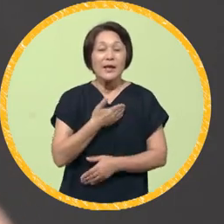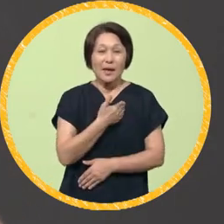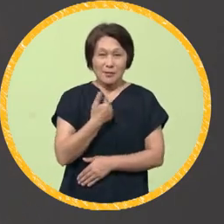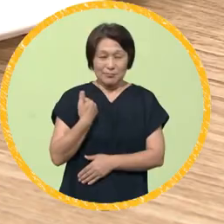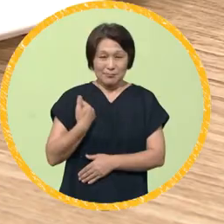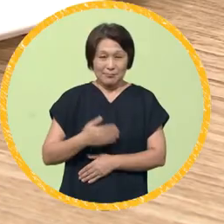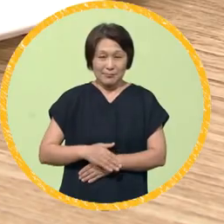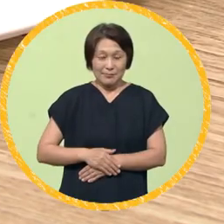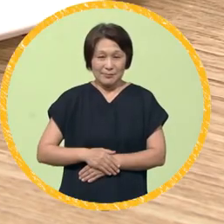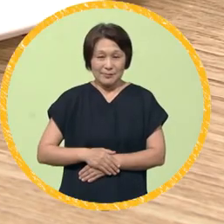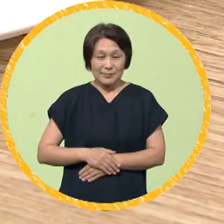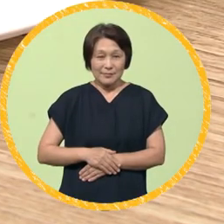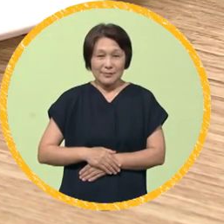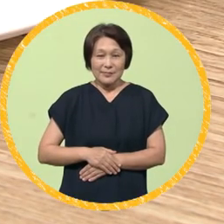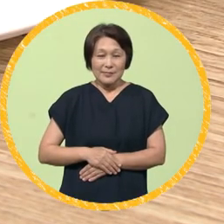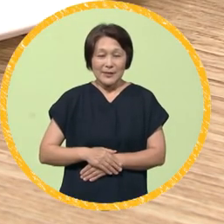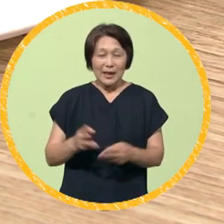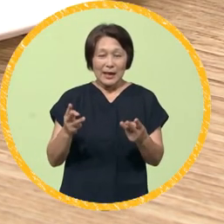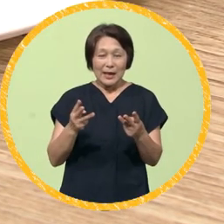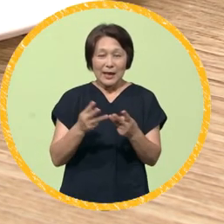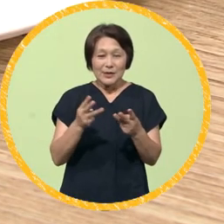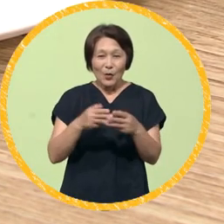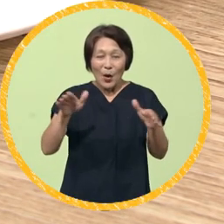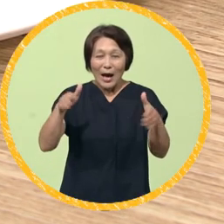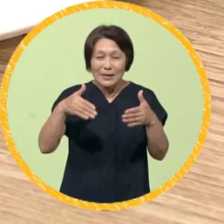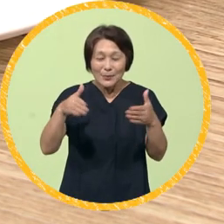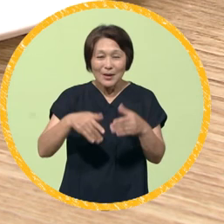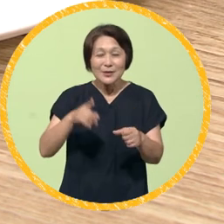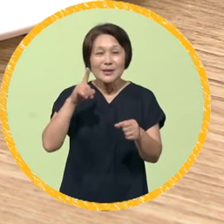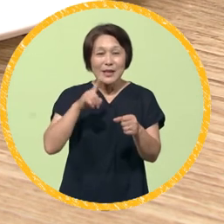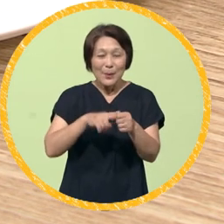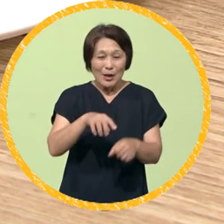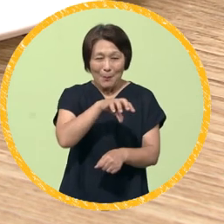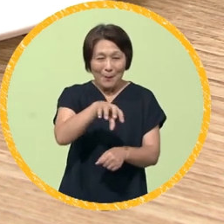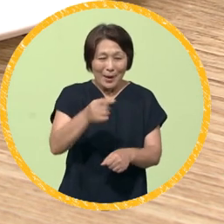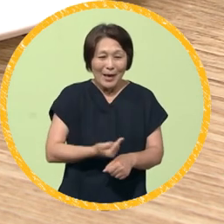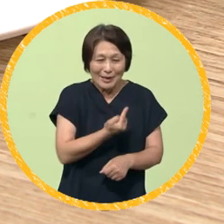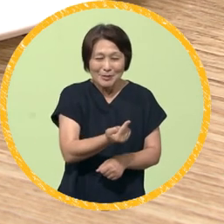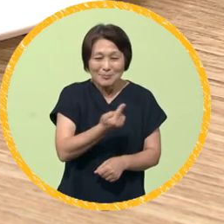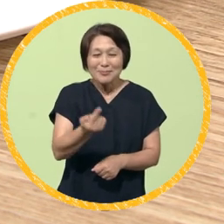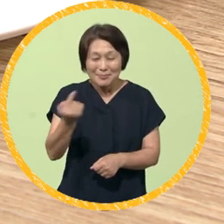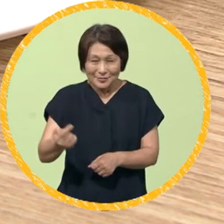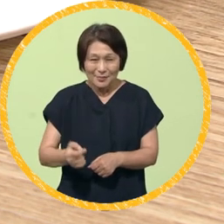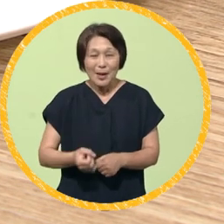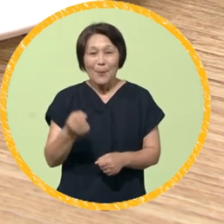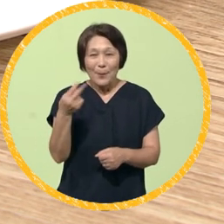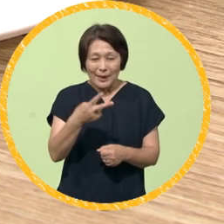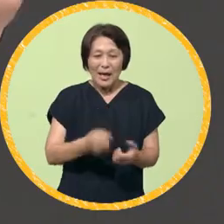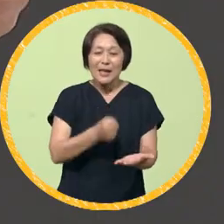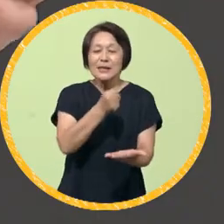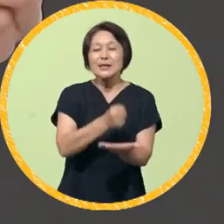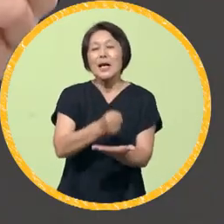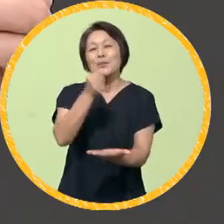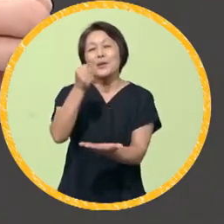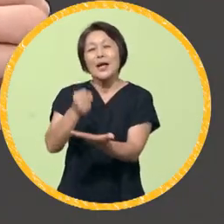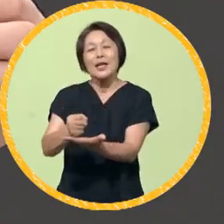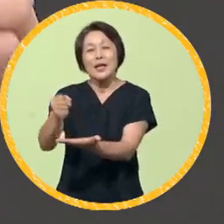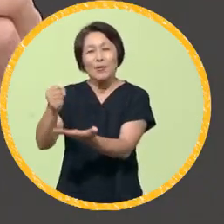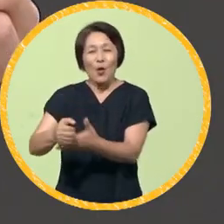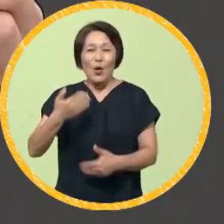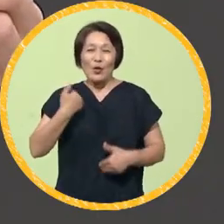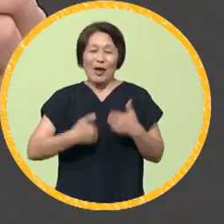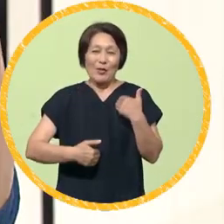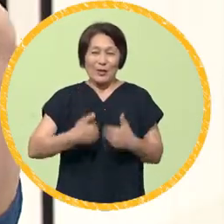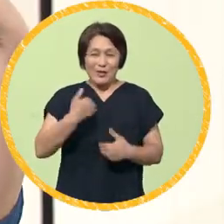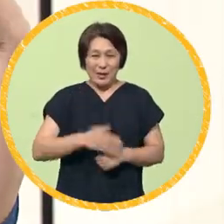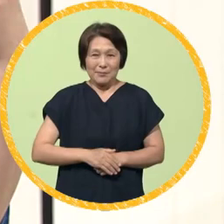じゃあ家族分集めるためにはいろんなとこ行かないと。 あとこのスタンプラリーの方もね、ぜひ楽しんでいただいて、ね、 やっぱりこ